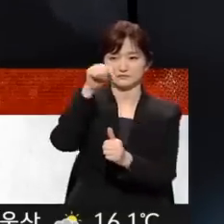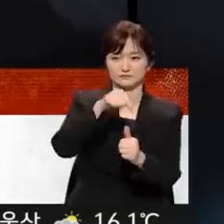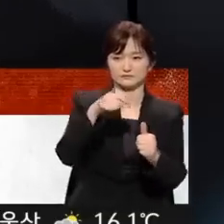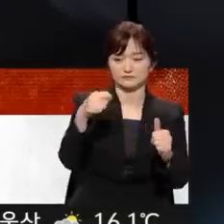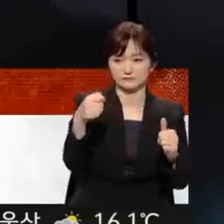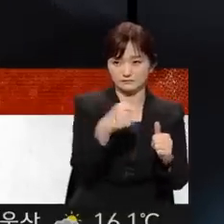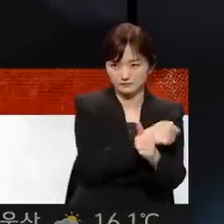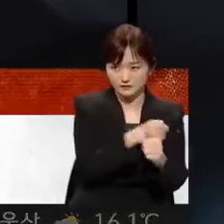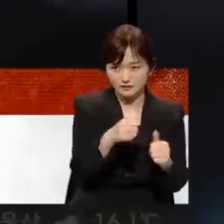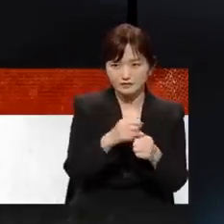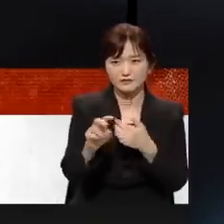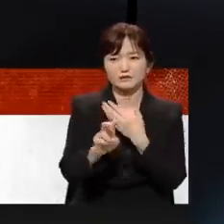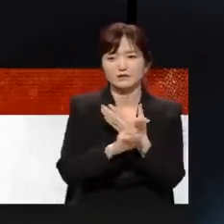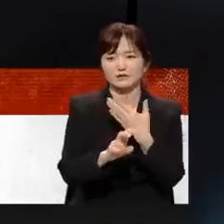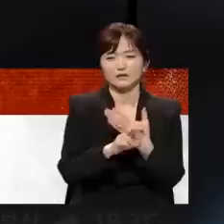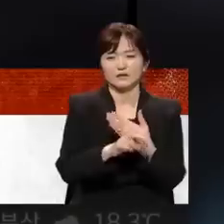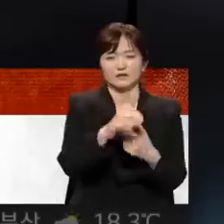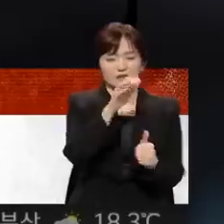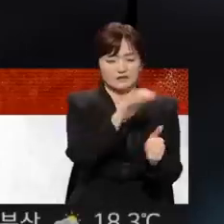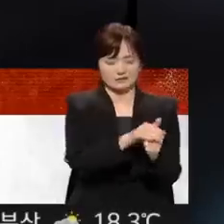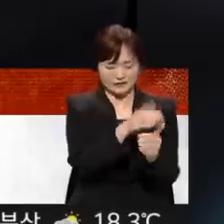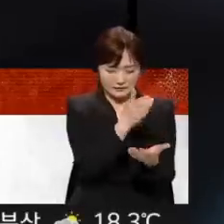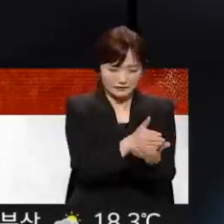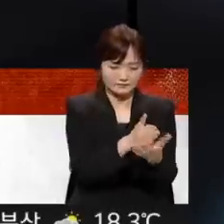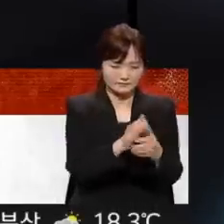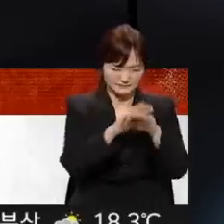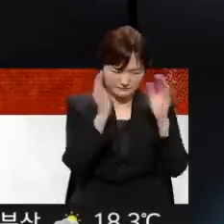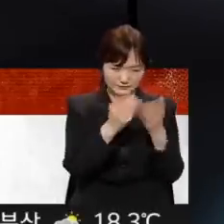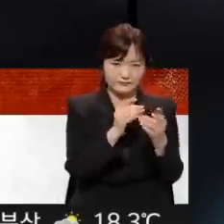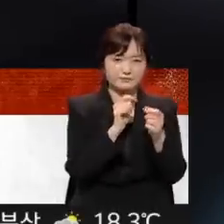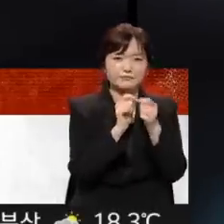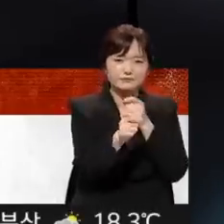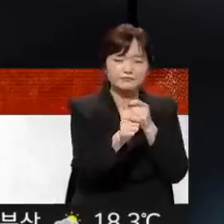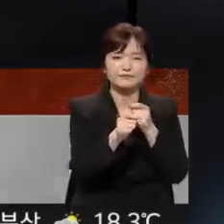폭력이라든지 불법적인 거 의뢰하지 마시죠. 다 사기니까.